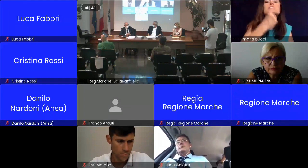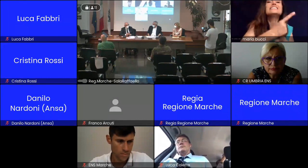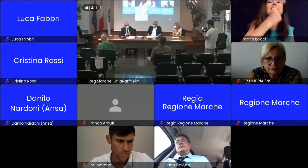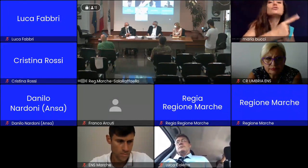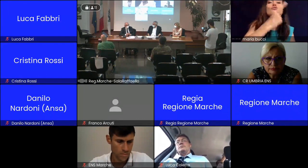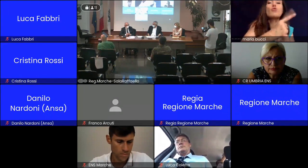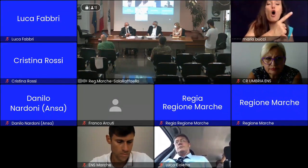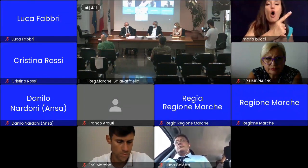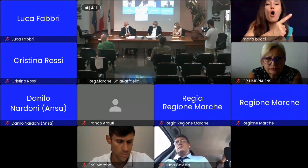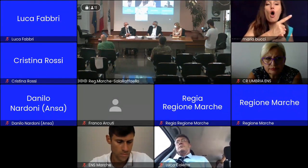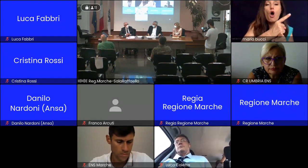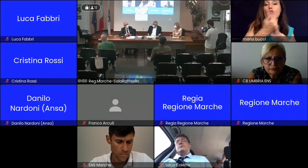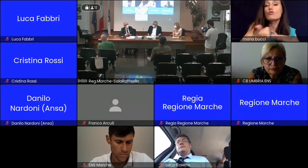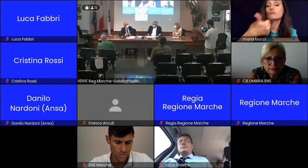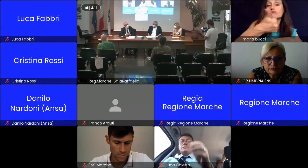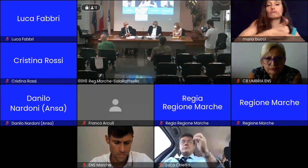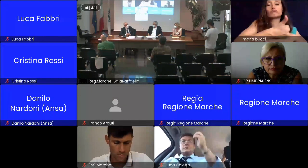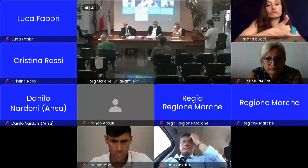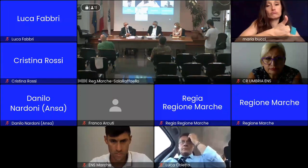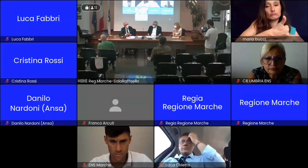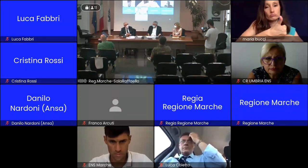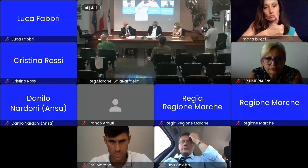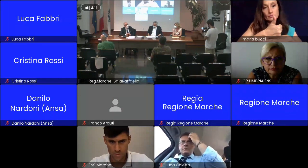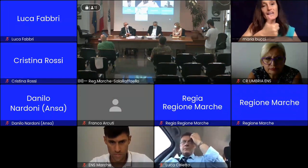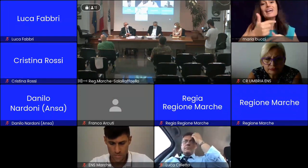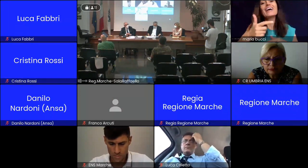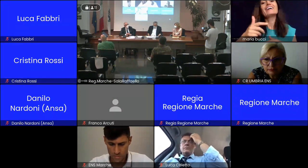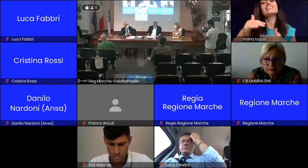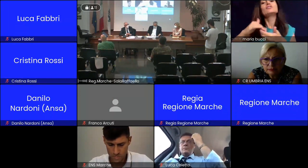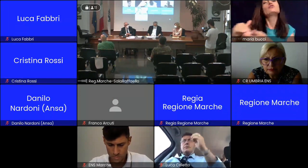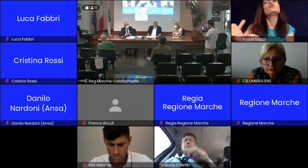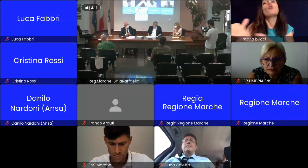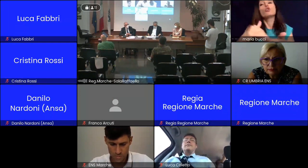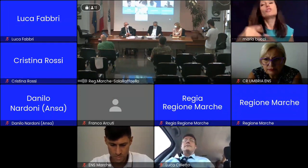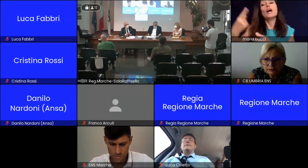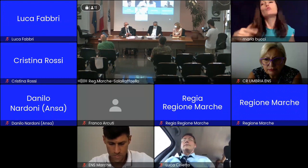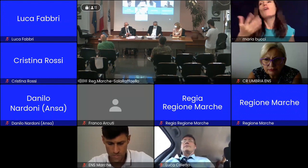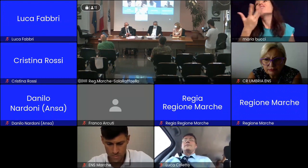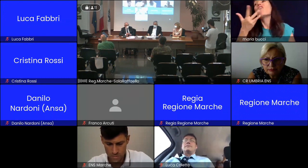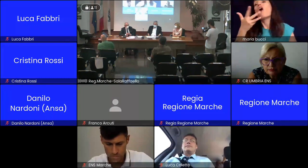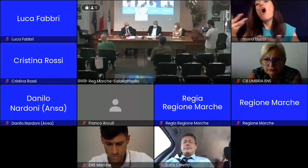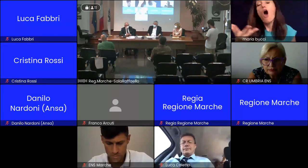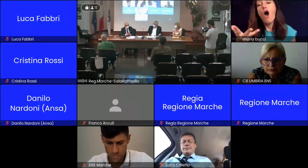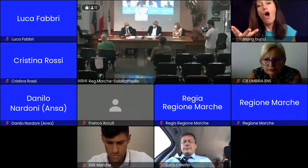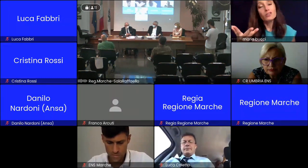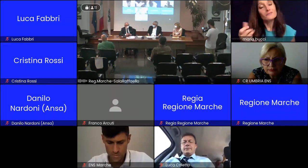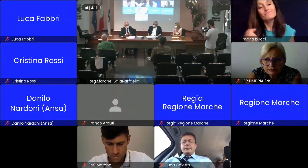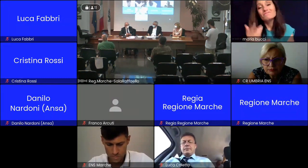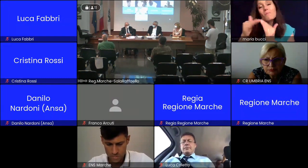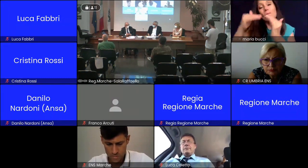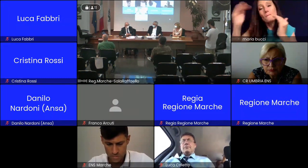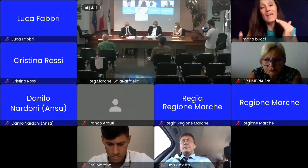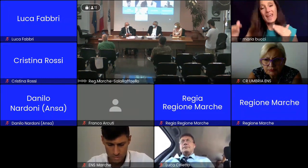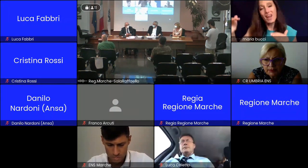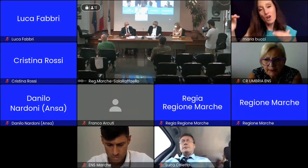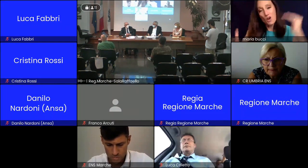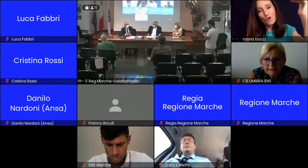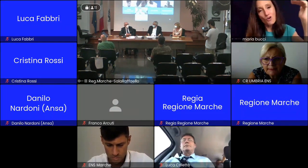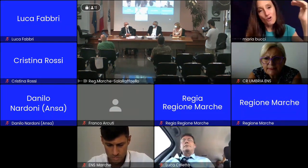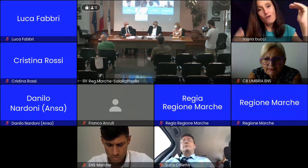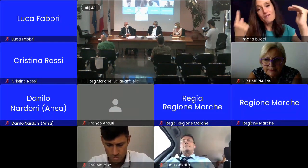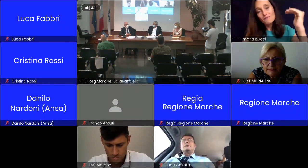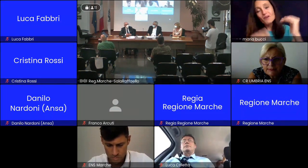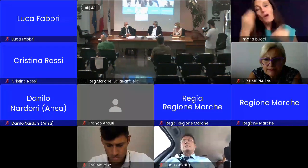tende a sottolineare come il valore della dignità umana abbia davvero un pregio, e questo accordo e questo